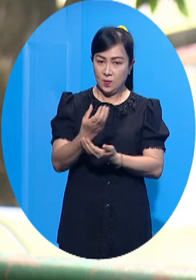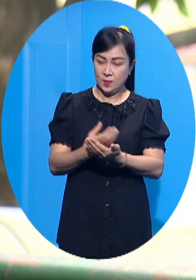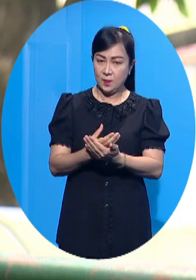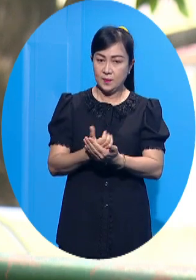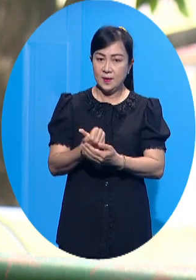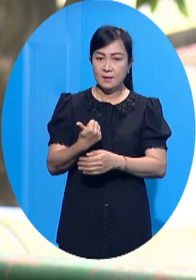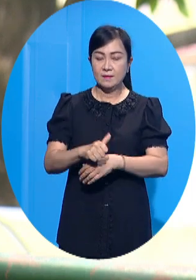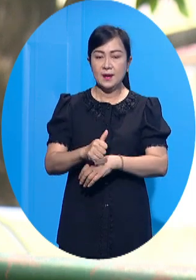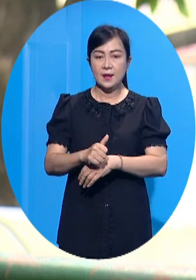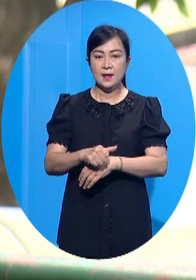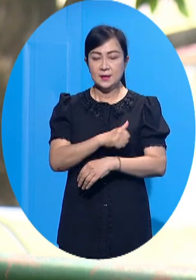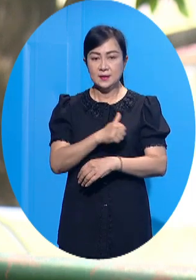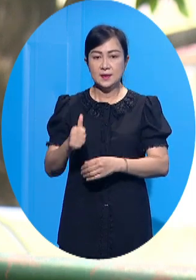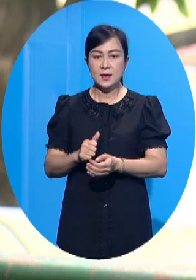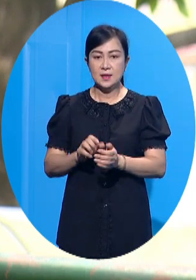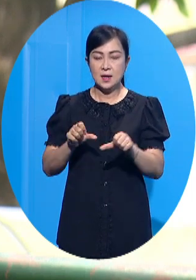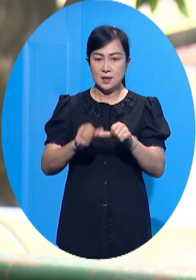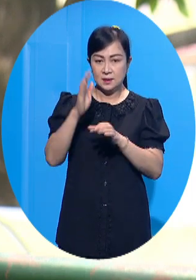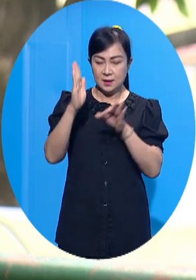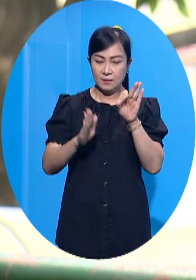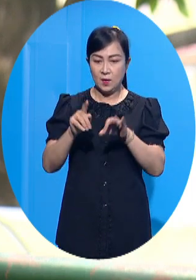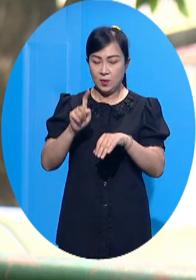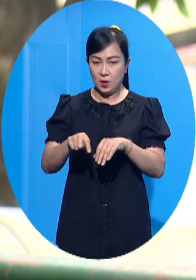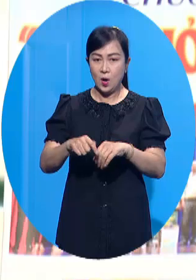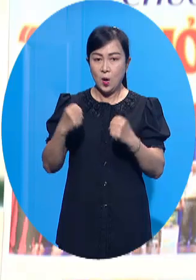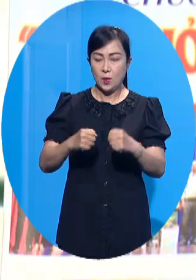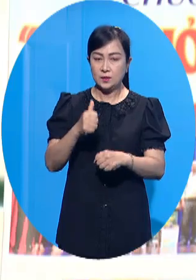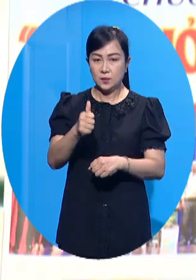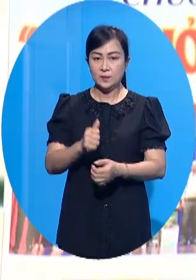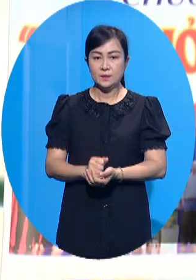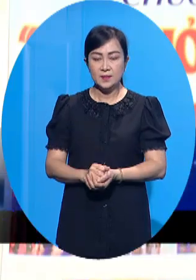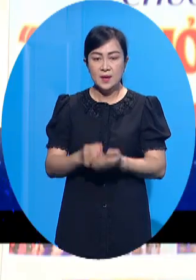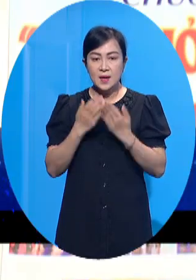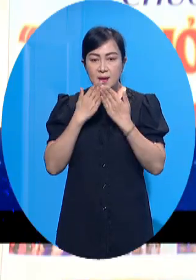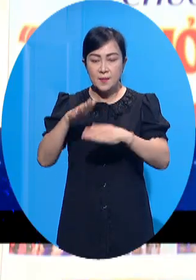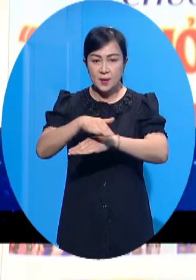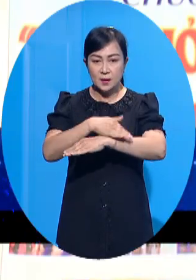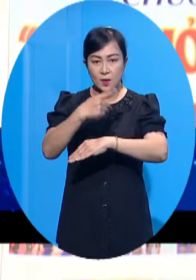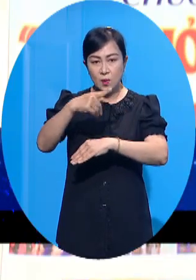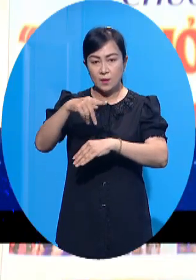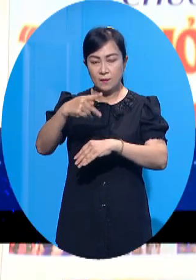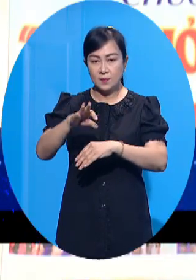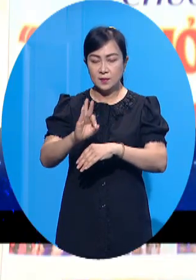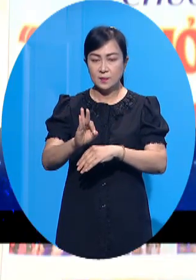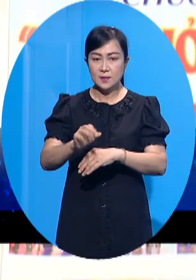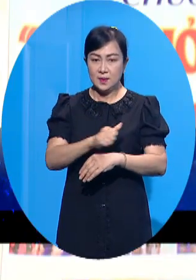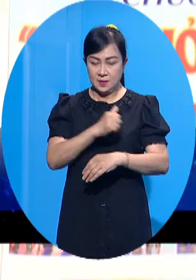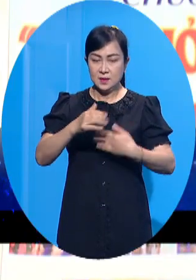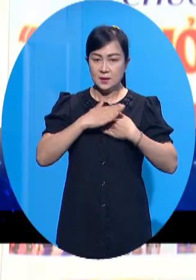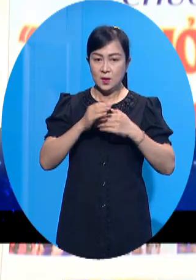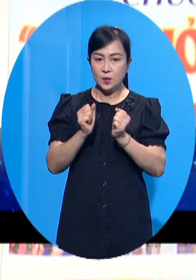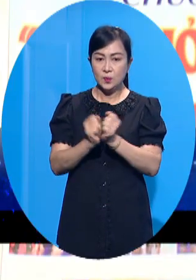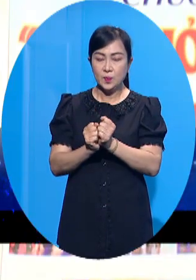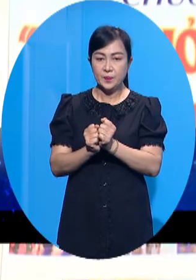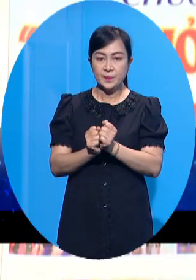là người dân ở thành phố ngày càng có những cái sức khỏe được tốt hơn. Cảm ơn tạp chí Khoa học Phổ thông và các mạnh thường quân đã đồng hành